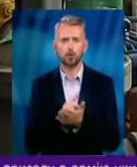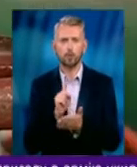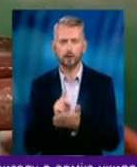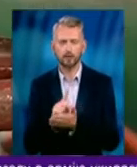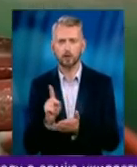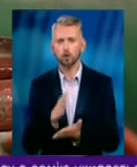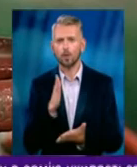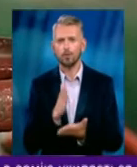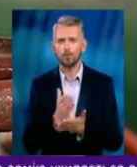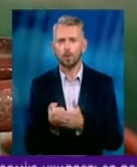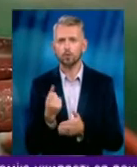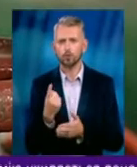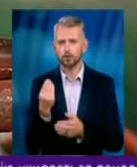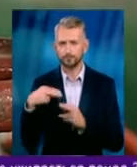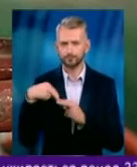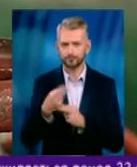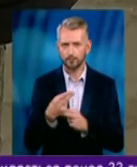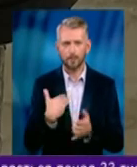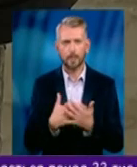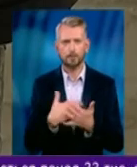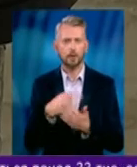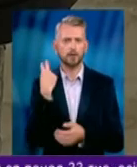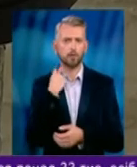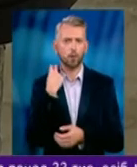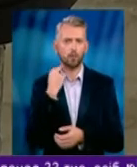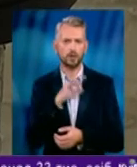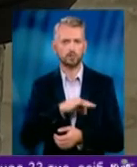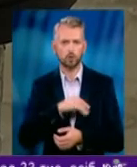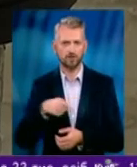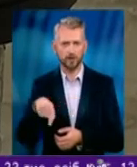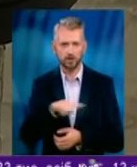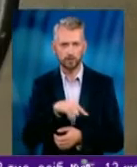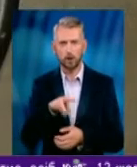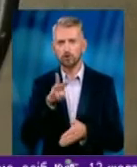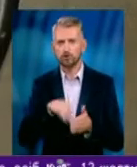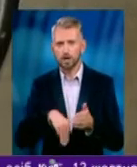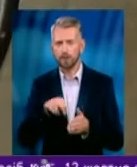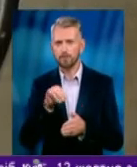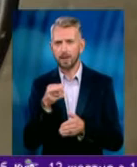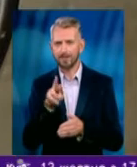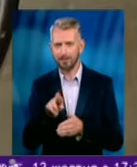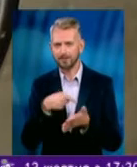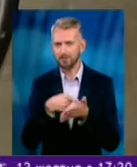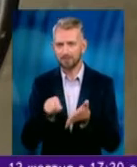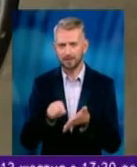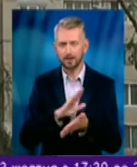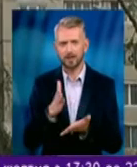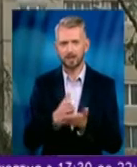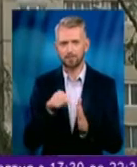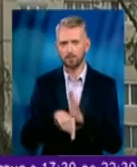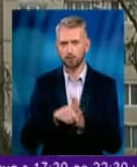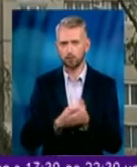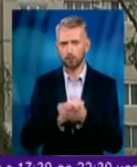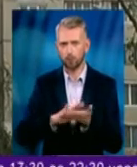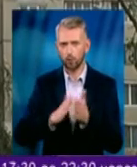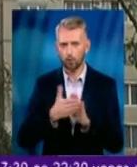що мають джерела для компенсації, наприклад, заборгованість споживачів. Штрафи та пеня списані і не є предметом мирової